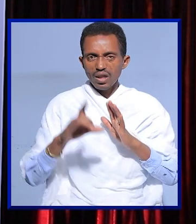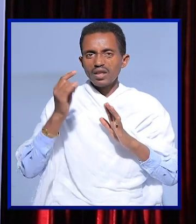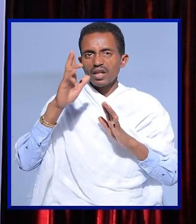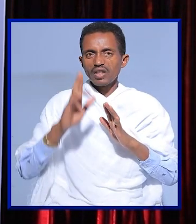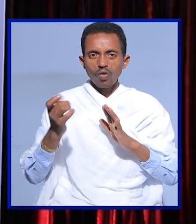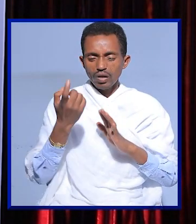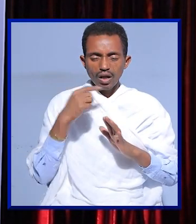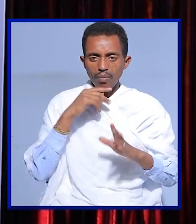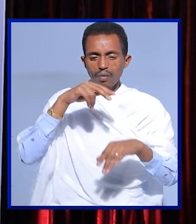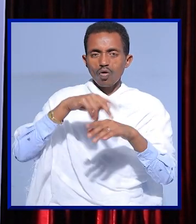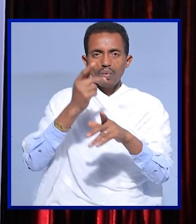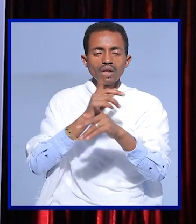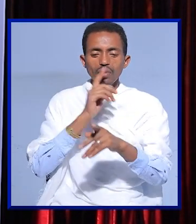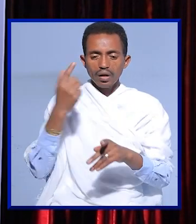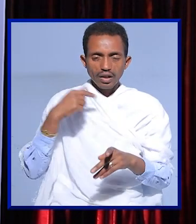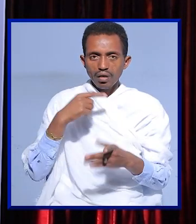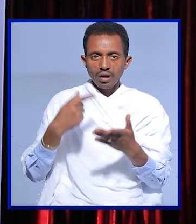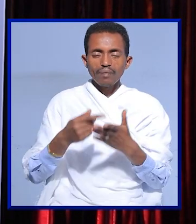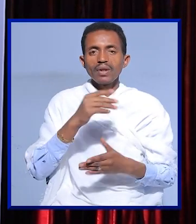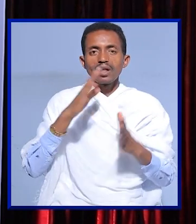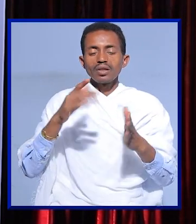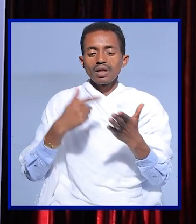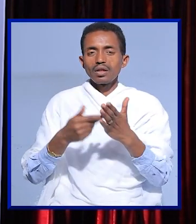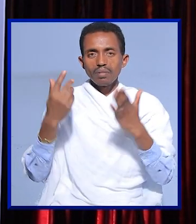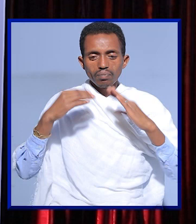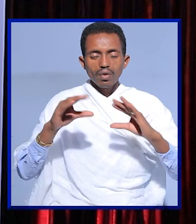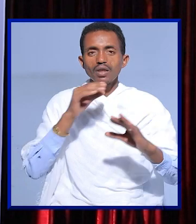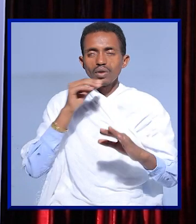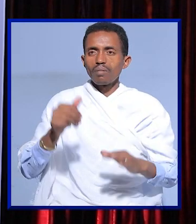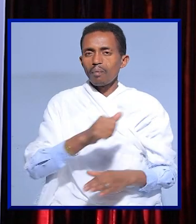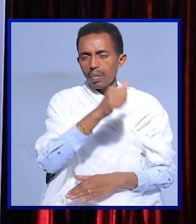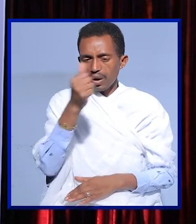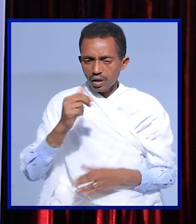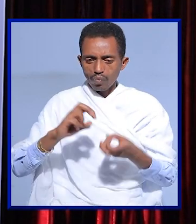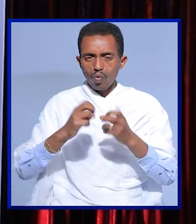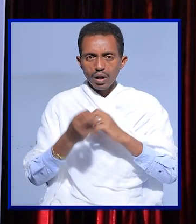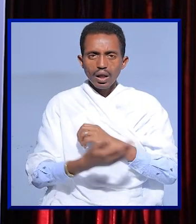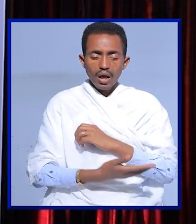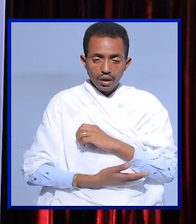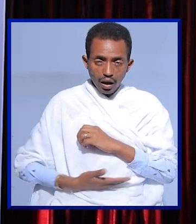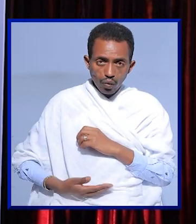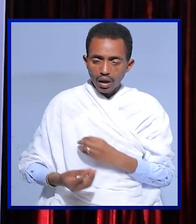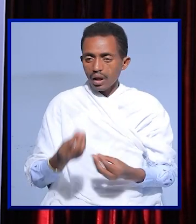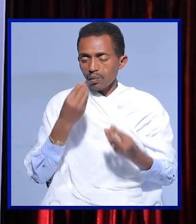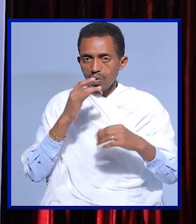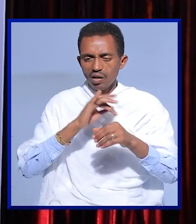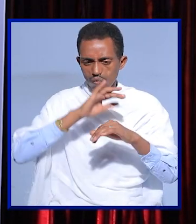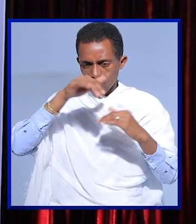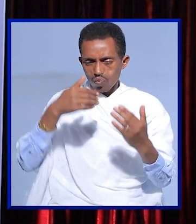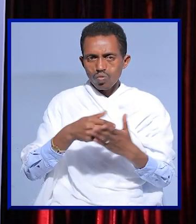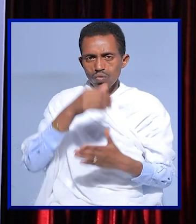መቆም አይጠበቅብን። ክርስትናችን አያስተምረን በየትኛውም ወገን የሆኑ ተርበው የሚቀምሱት ያጡትን